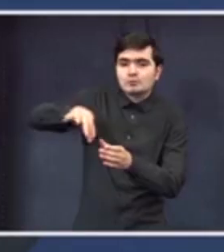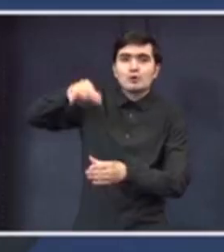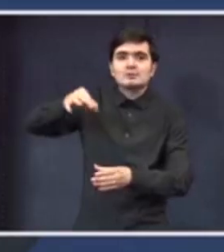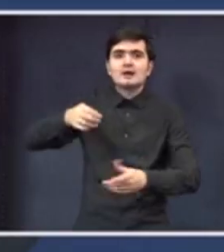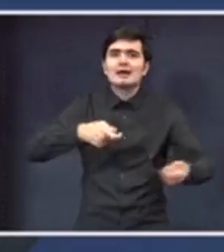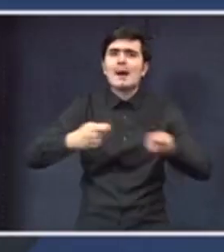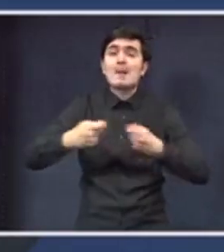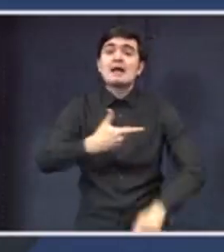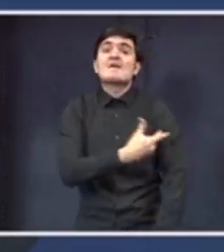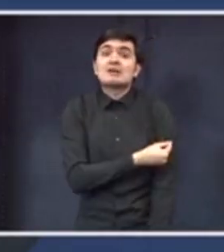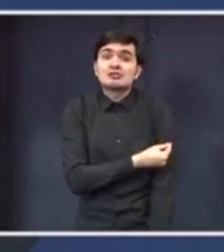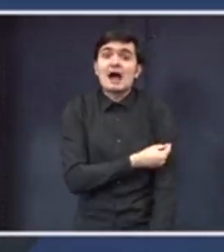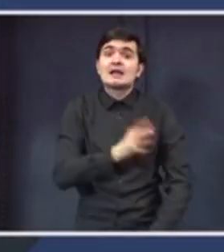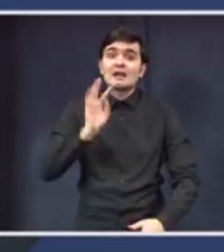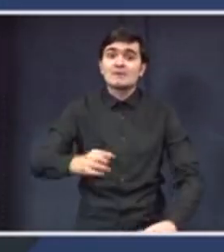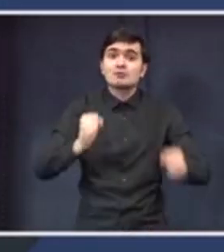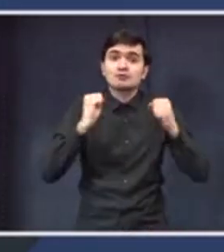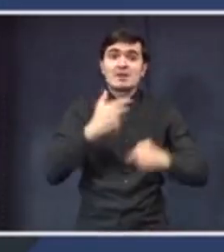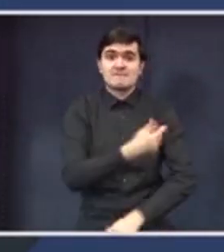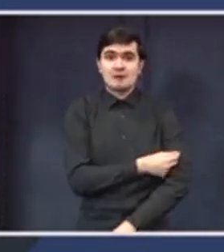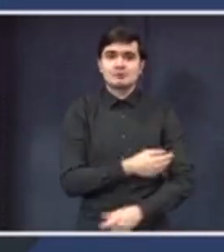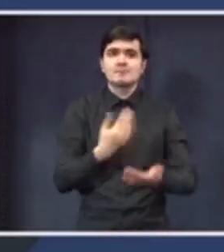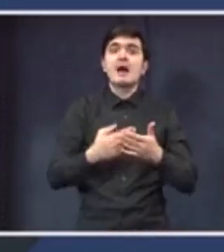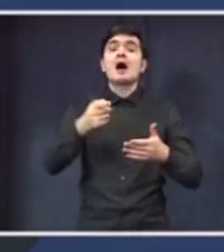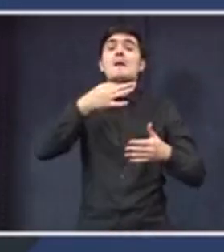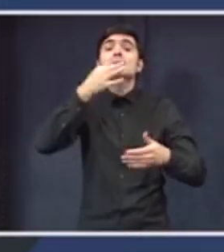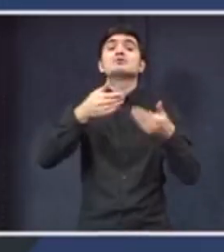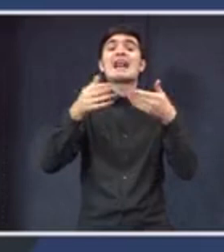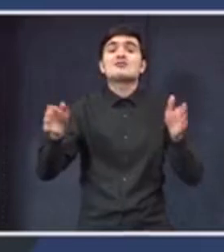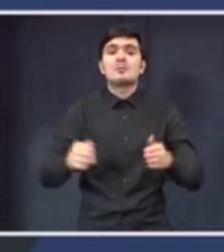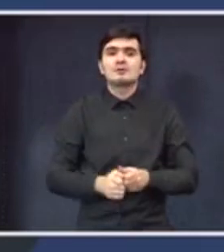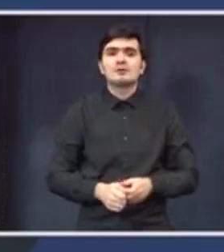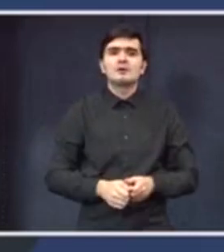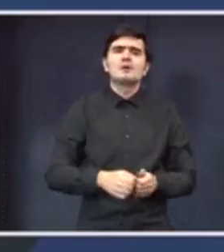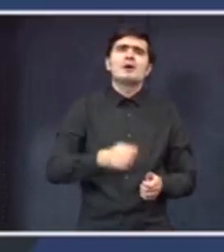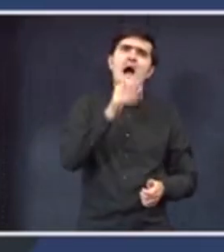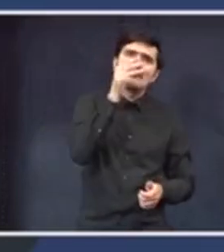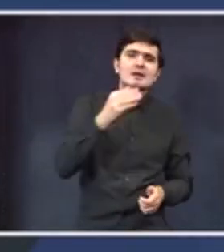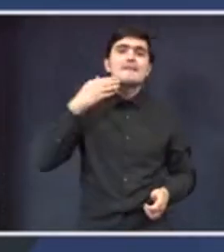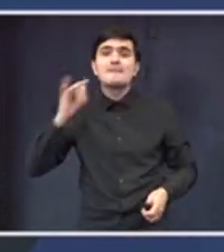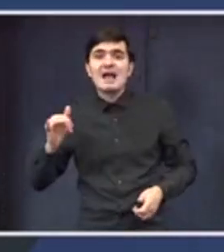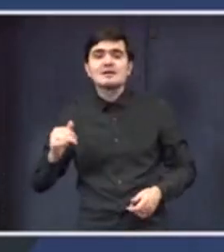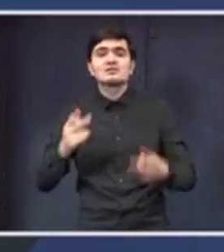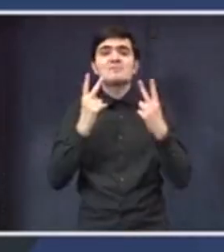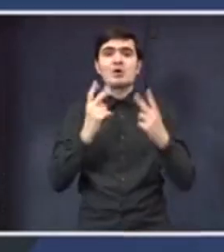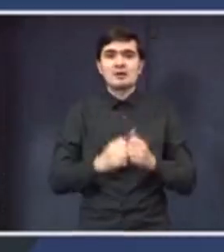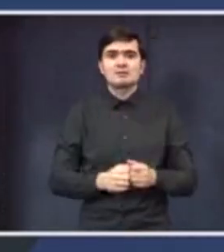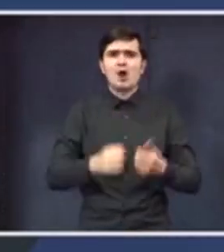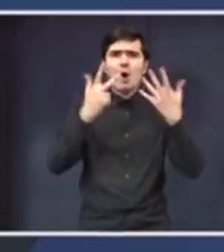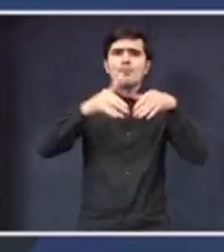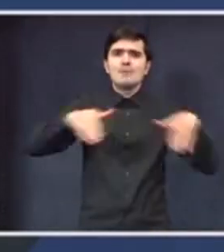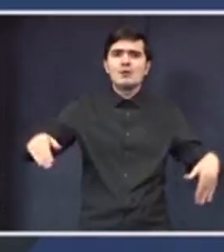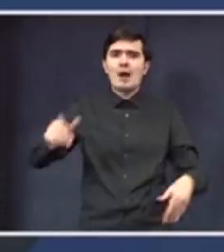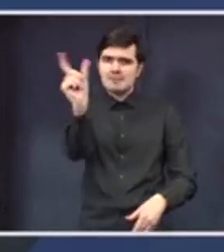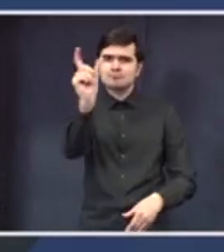de vaccinare, să avem o campanie de vaccinare de succes. De aceea v-am spus din primul moment, aprilie și mai sunt importante. Avem 8 milioane de